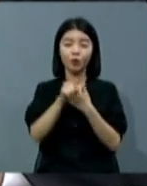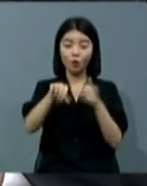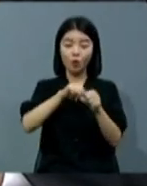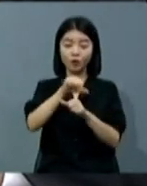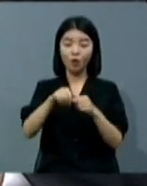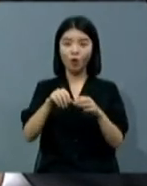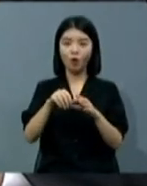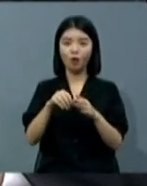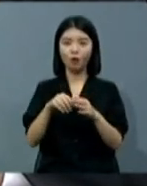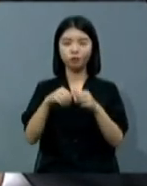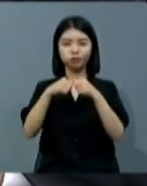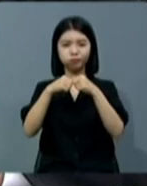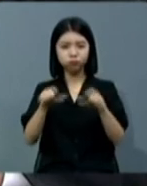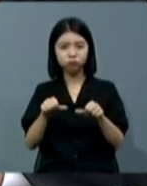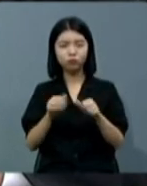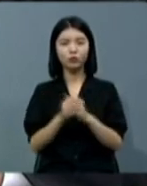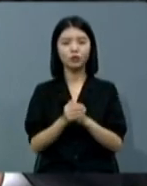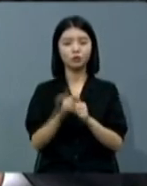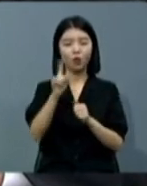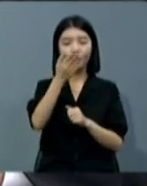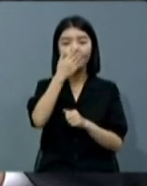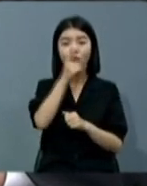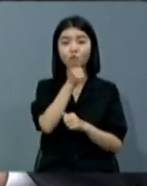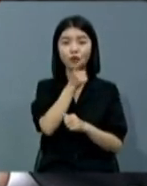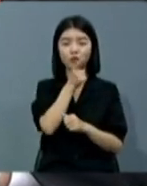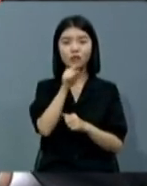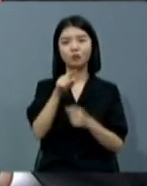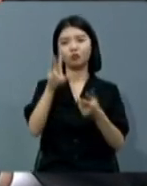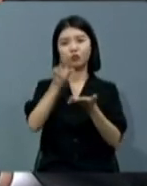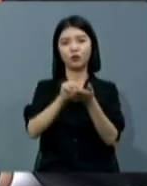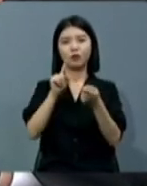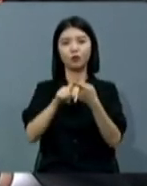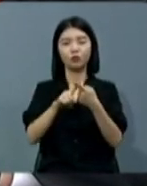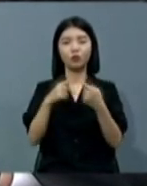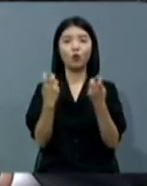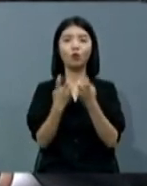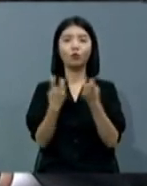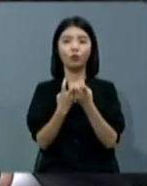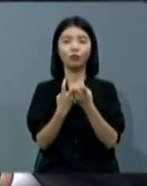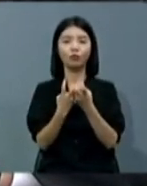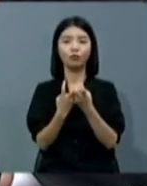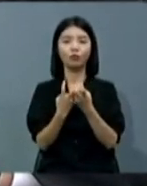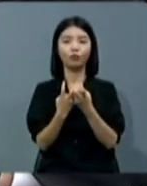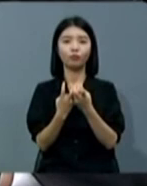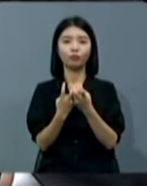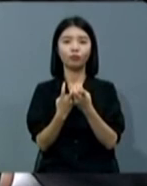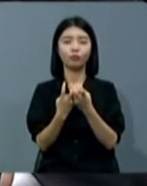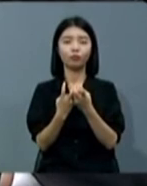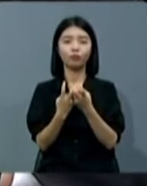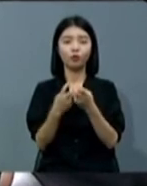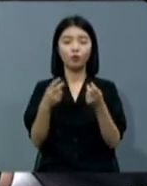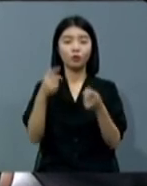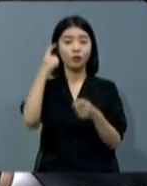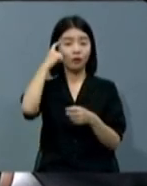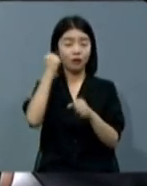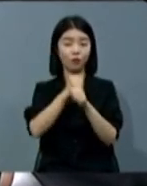환경 파괴라든지 이런 식수라든지 이런 문제에 대해서는 어떤 좀 그 보관을 가지고